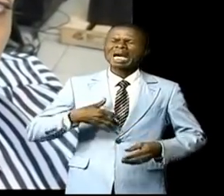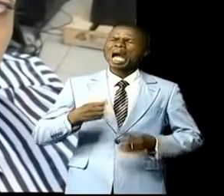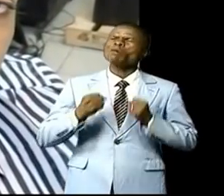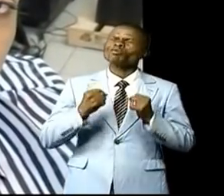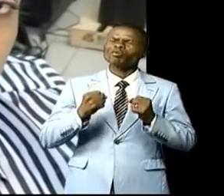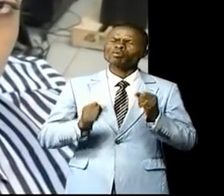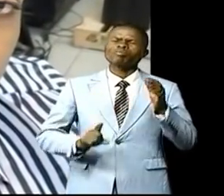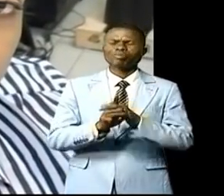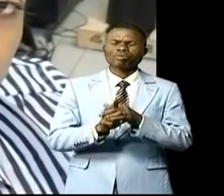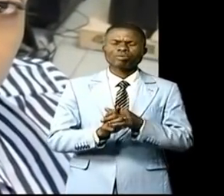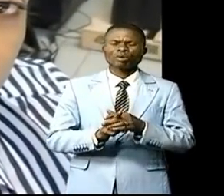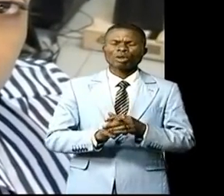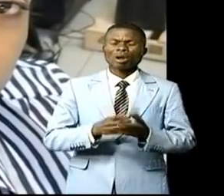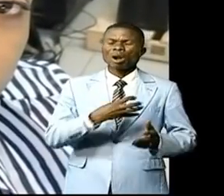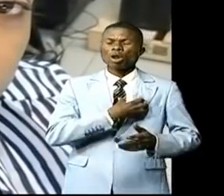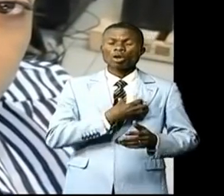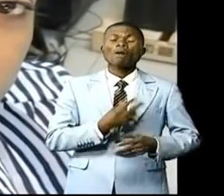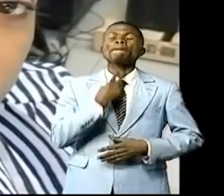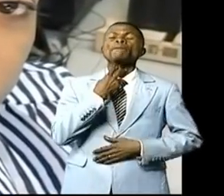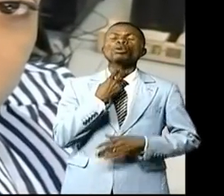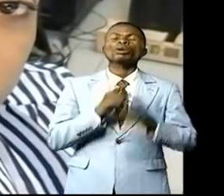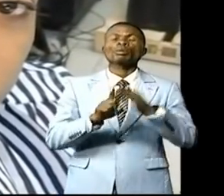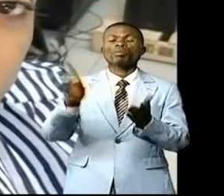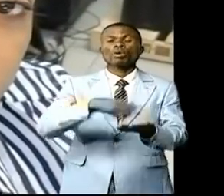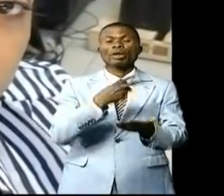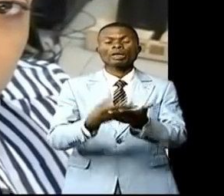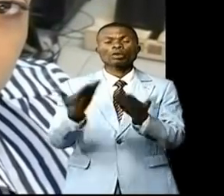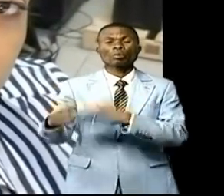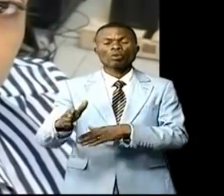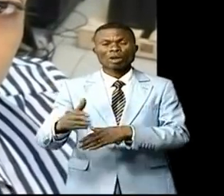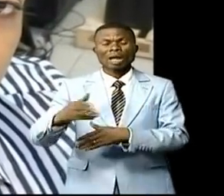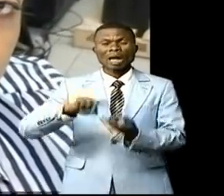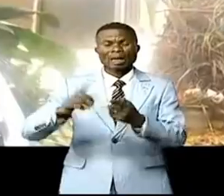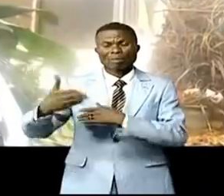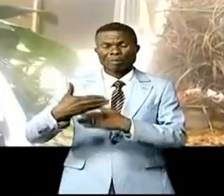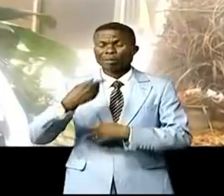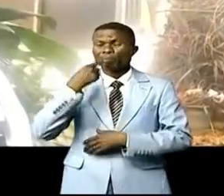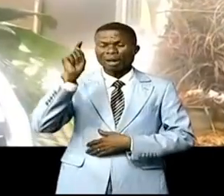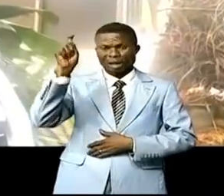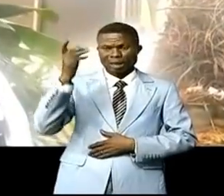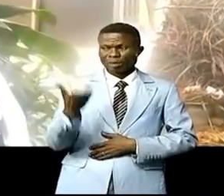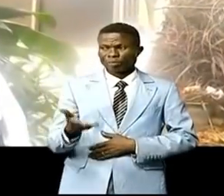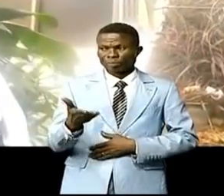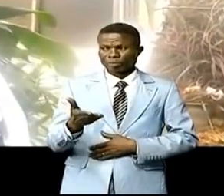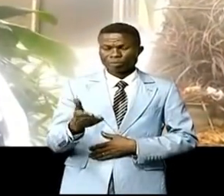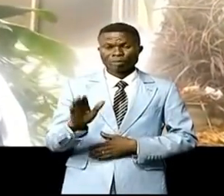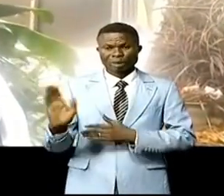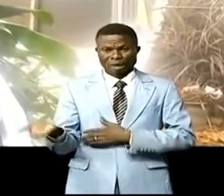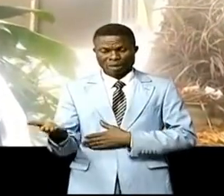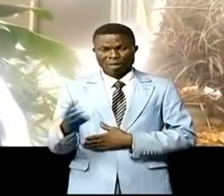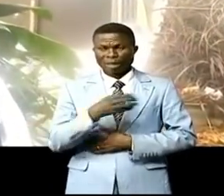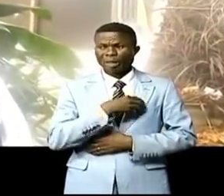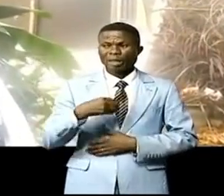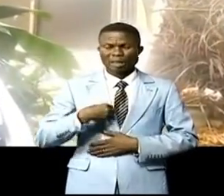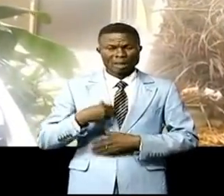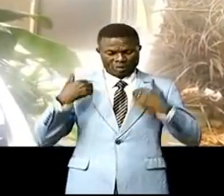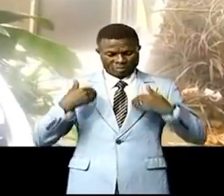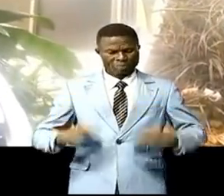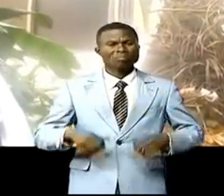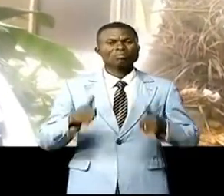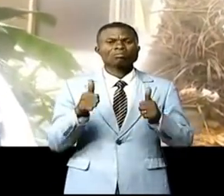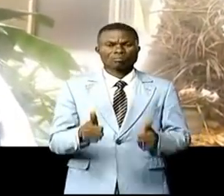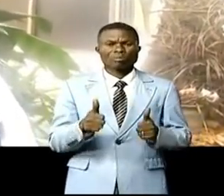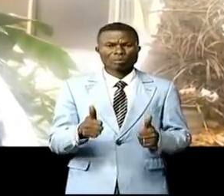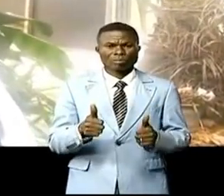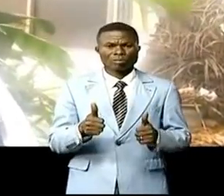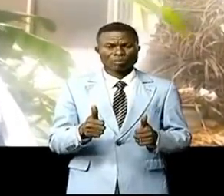l'a conduite directement à la mort. Un proche de sa famille témoigne. Le matin, elle était bien, très bien. Elle